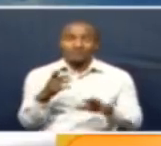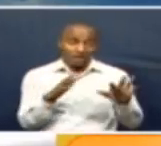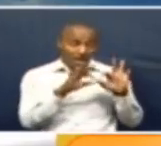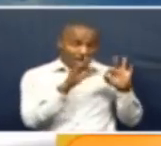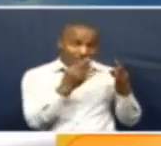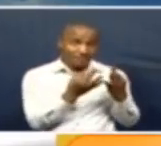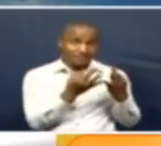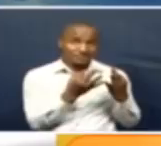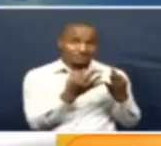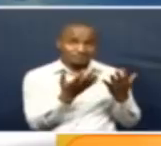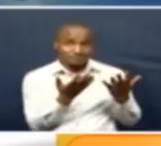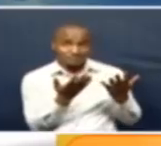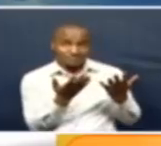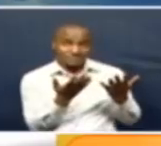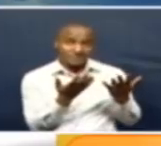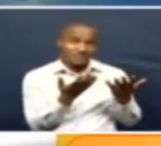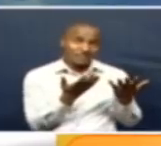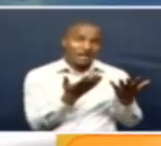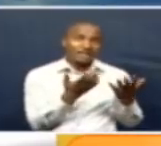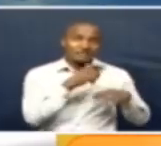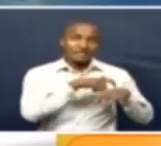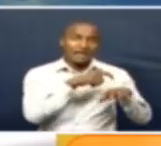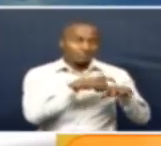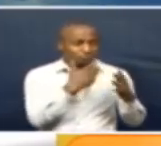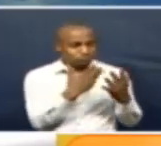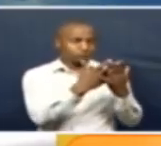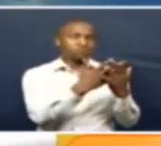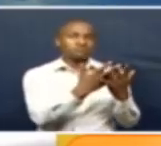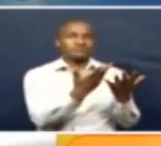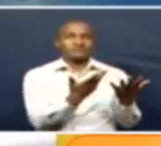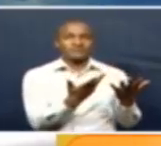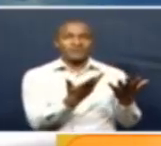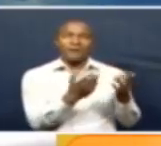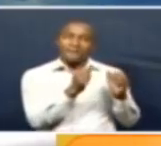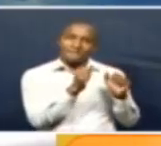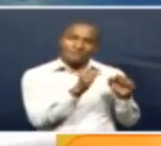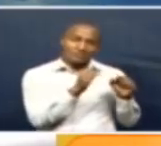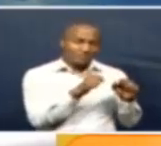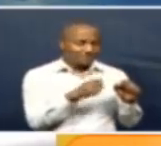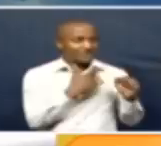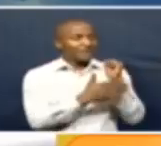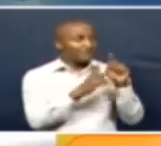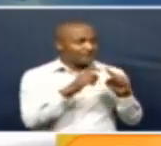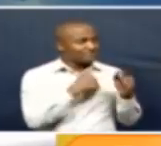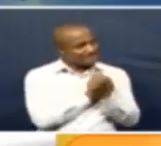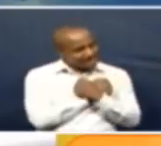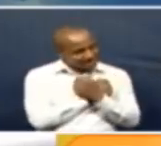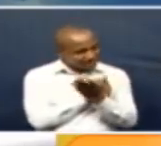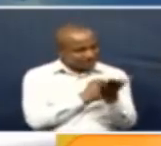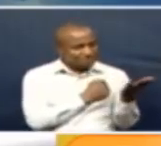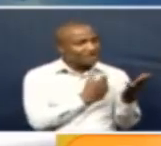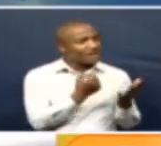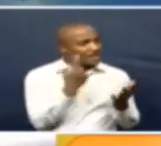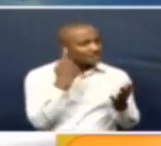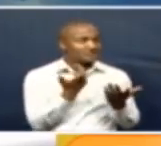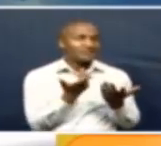wanaweza kukutumia kama kitu mbaya njuu wakati ulishiko waliaibika. Lakini through my love, kuwapenda na kuunderstand ya